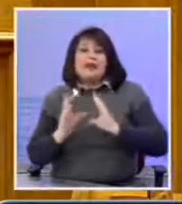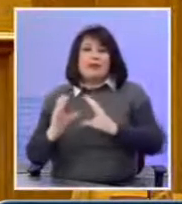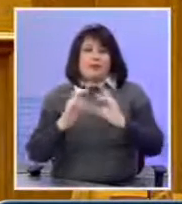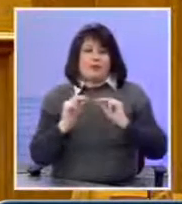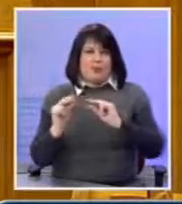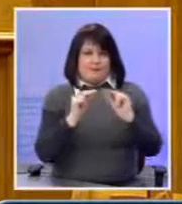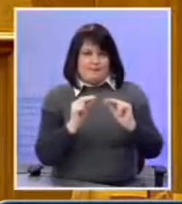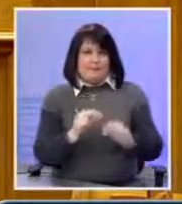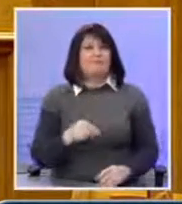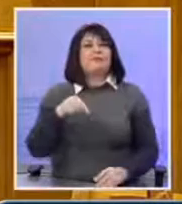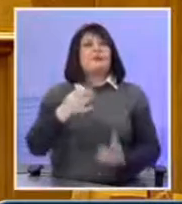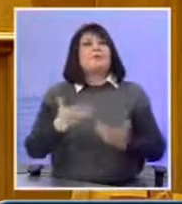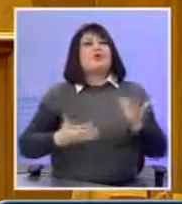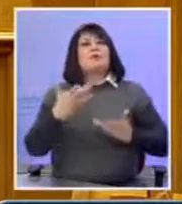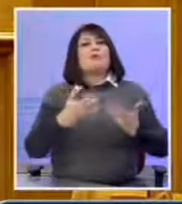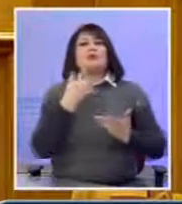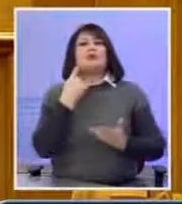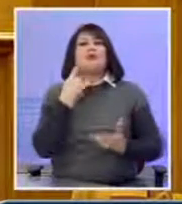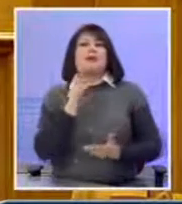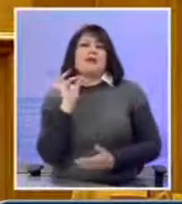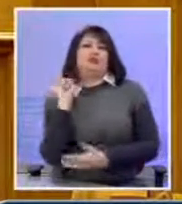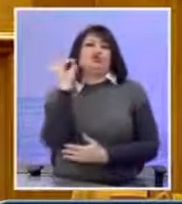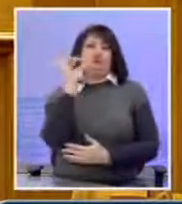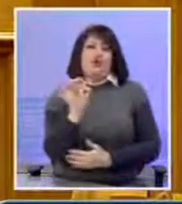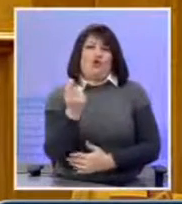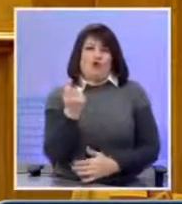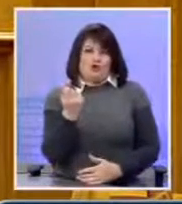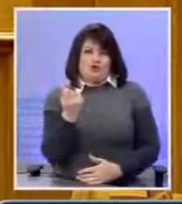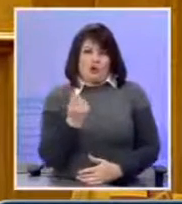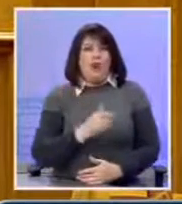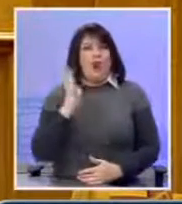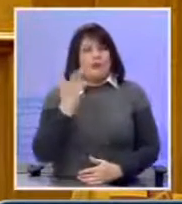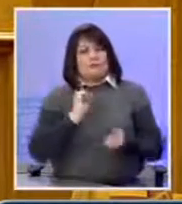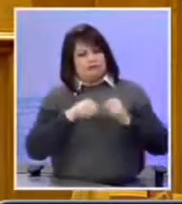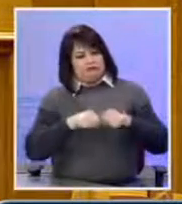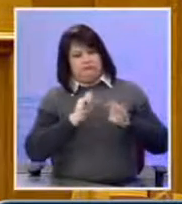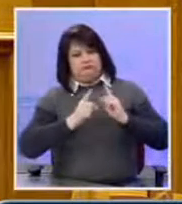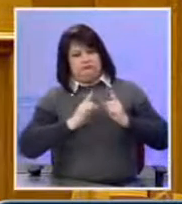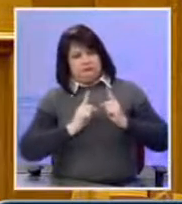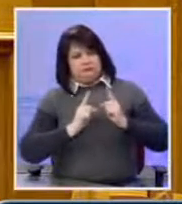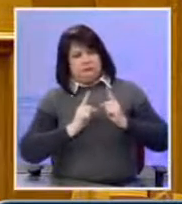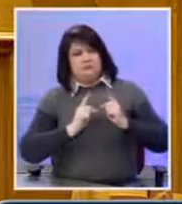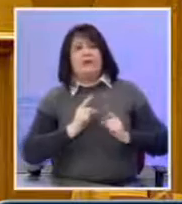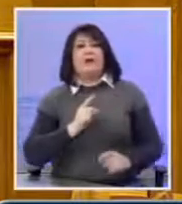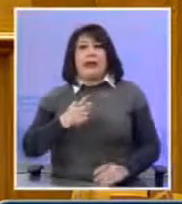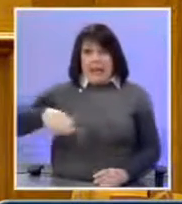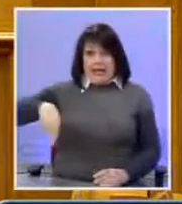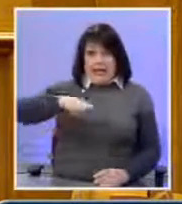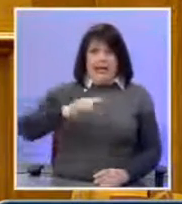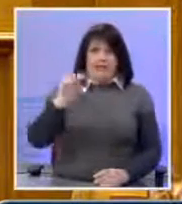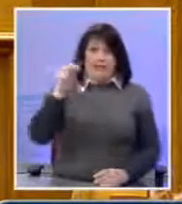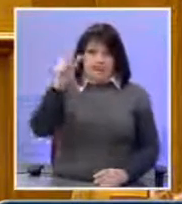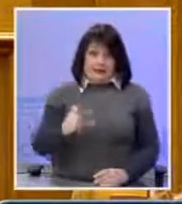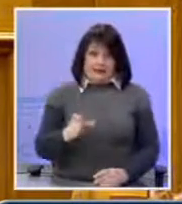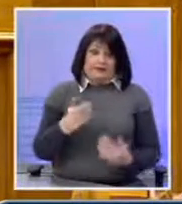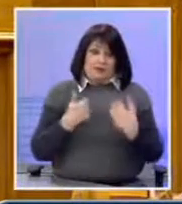με τον προϋπολογισμό ορίζουμε ένα στόχο οικονομικό, αλλά ακόμα και αν συμφωνήσουμε όλοι, μάλλον αν συμφωνήσετε εσείς που είστε βουλευτής, εγώ δεν